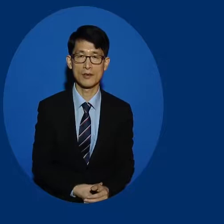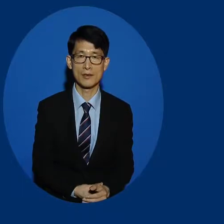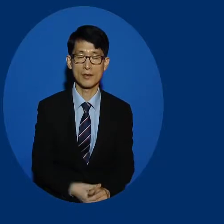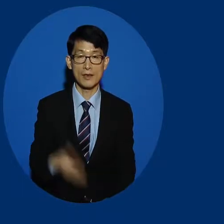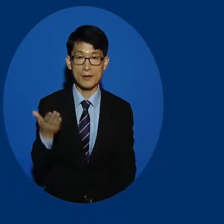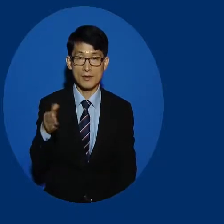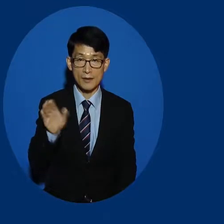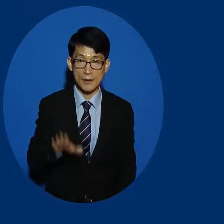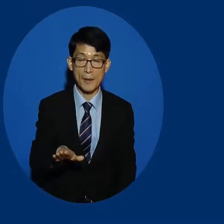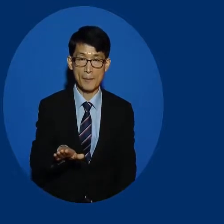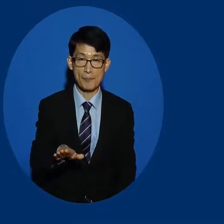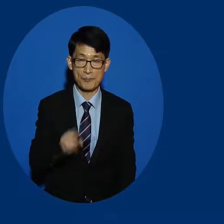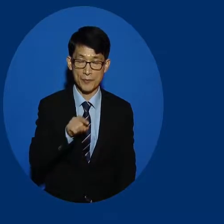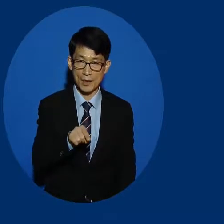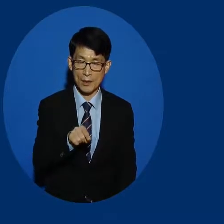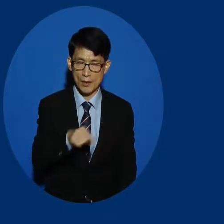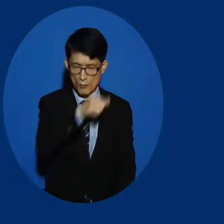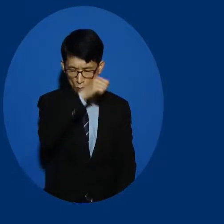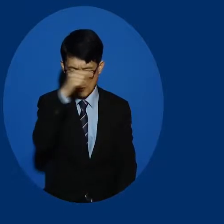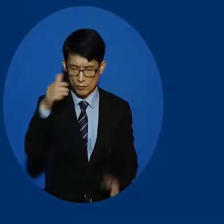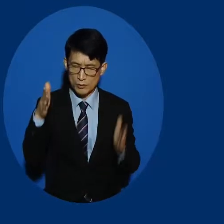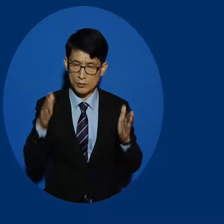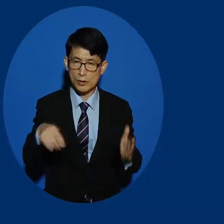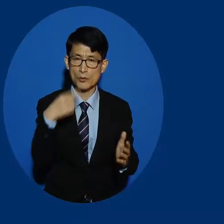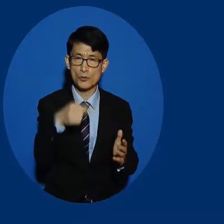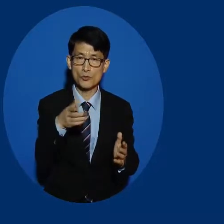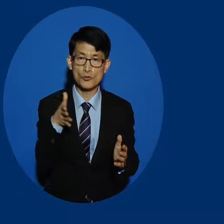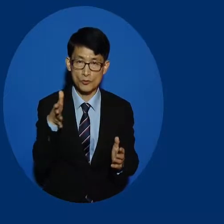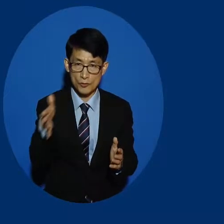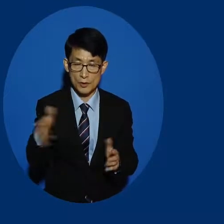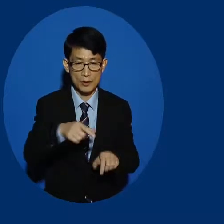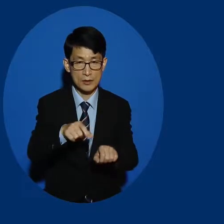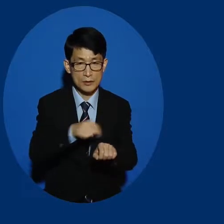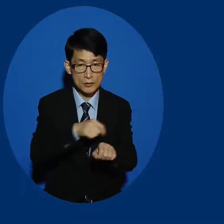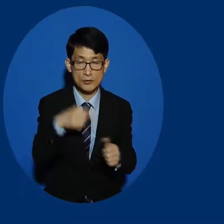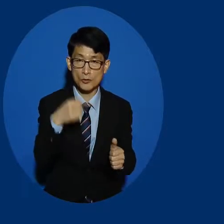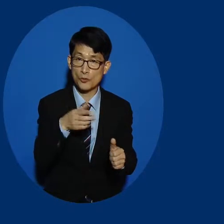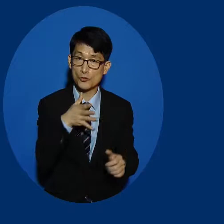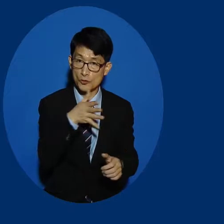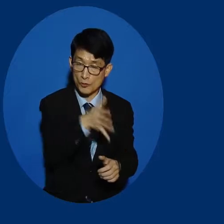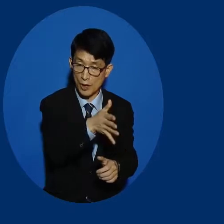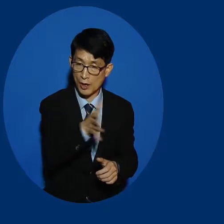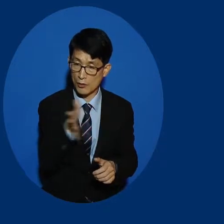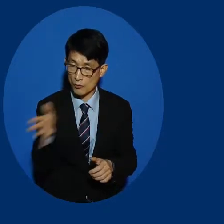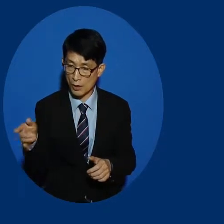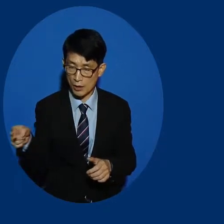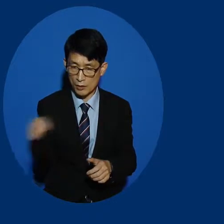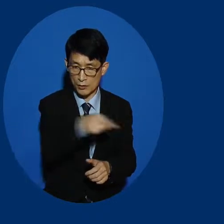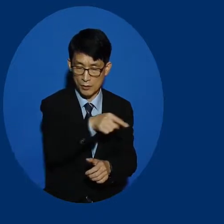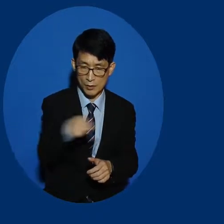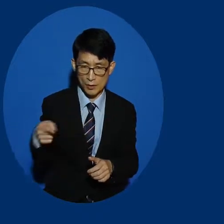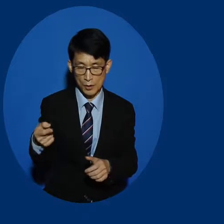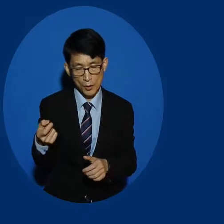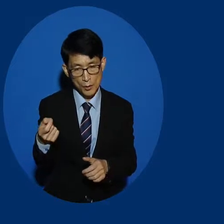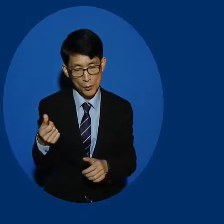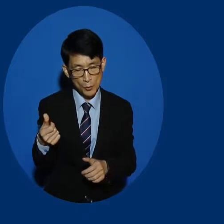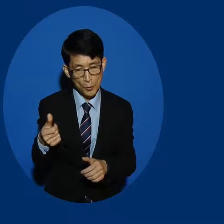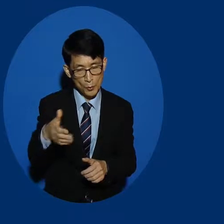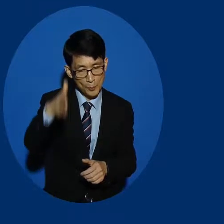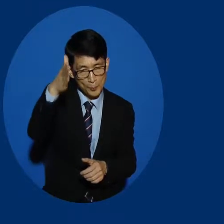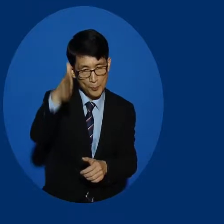하지만 이때까지도 평생교육과와 특수교육과 사이에 묘한 칸막이가 쳐져